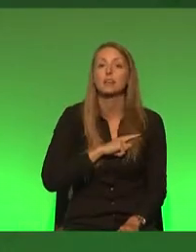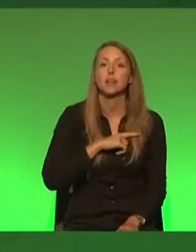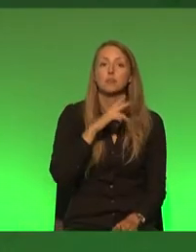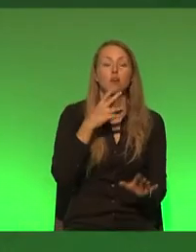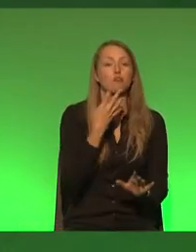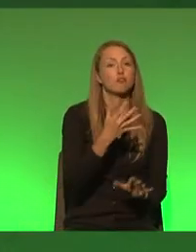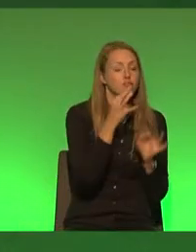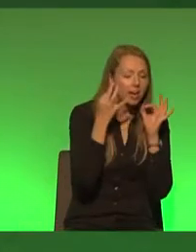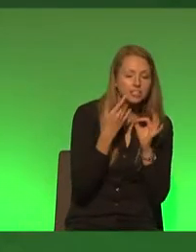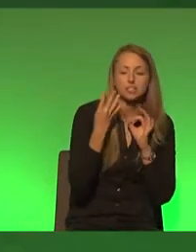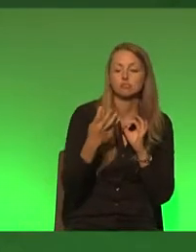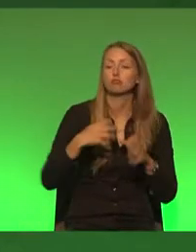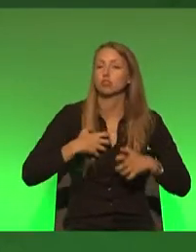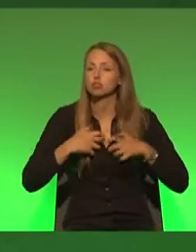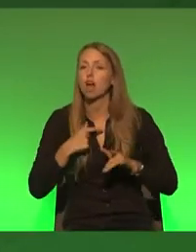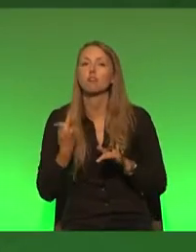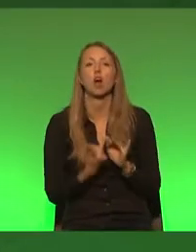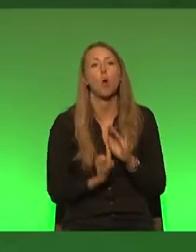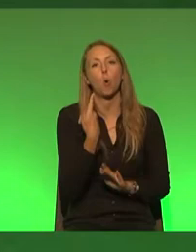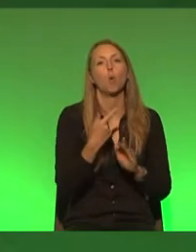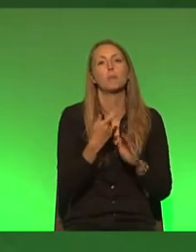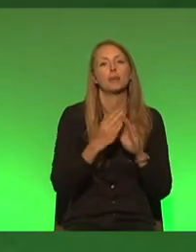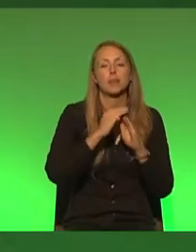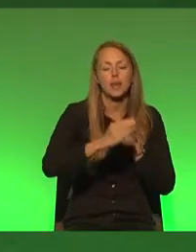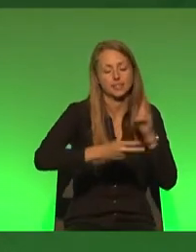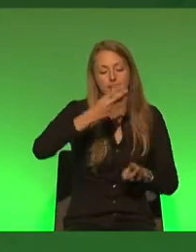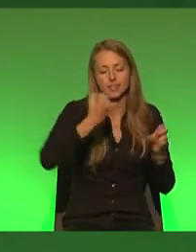am Sozialgericht und möchte unheimlich gerne noch mal weiter meinen Mut,